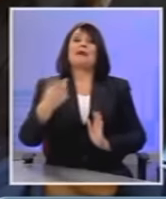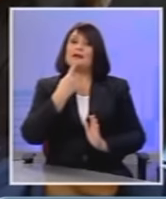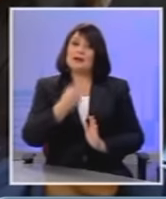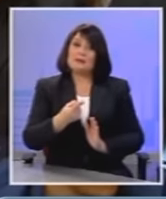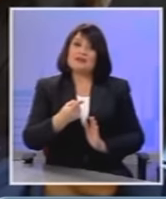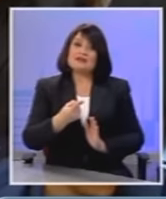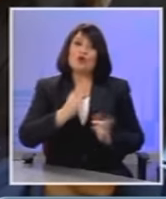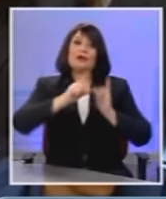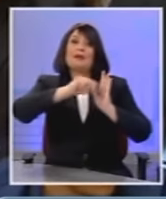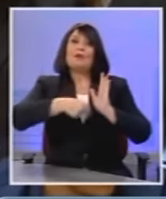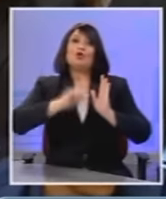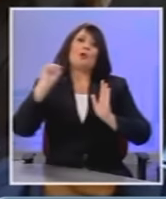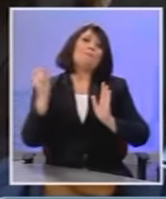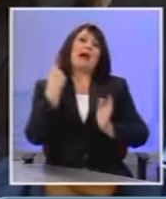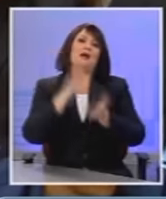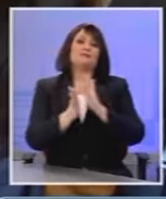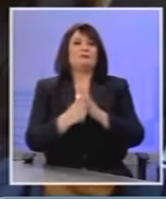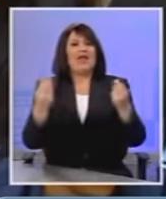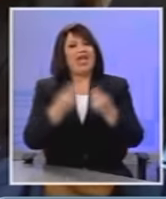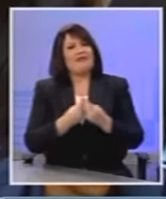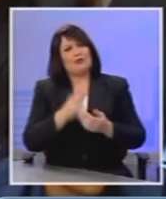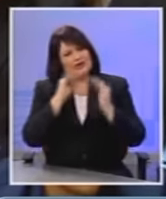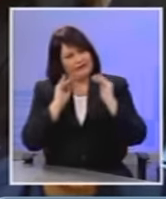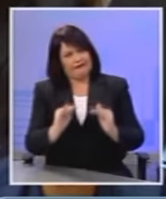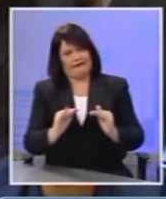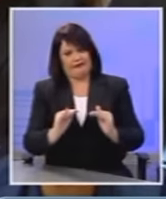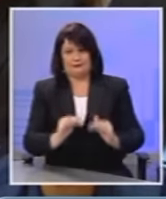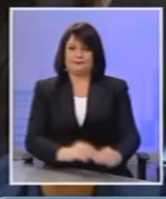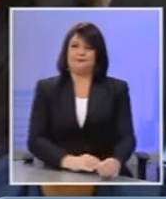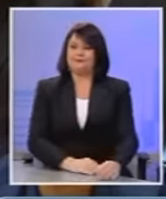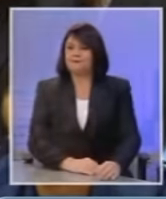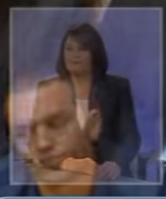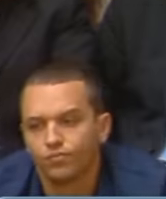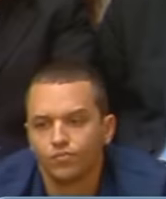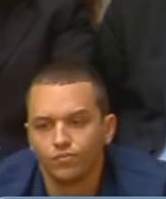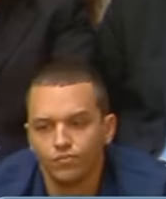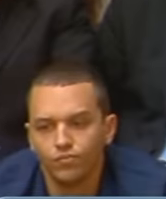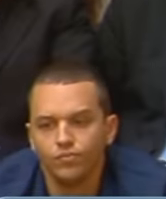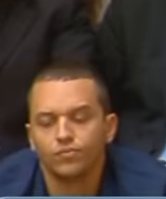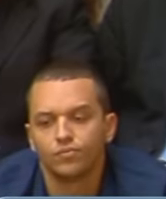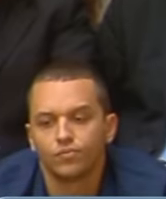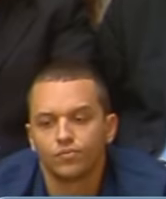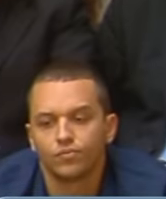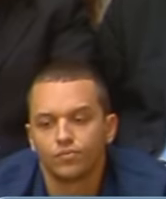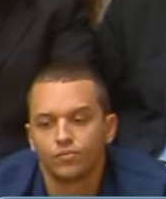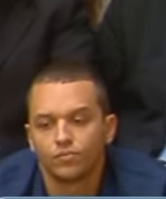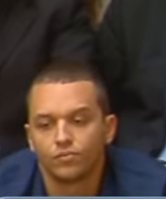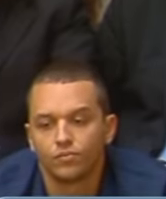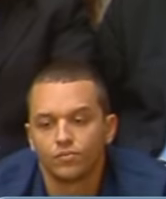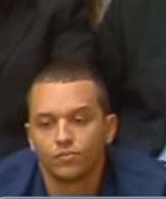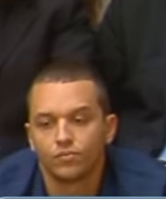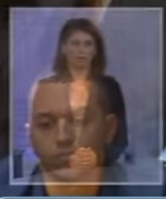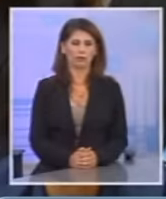θα σκίσετε το μνημόνιο και εφαρμόσατε μνημόνιο. Του δώσατε μια άλλη ελπίδα ότι αν ψηφίσει το δημοψήφισμα